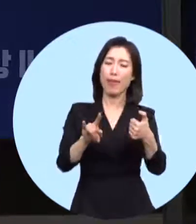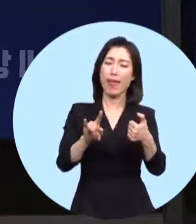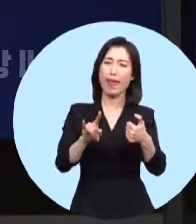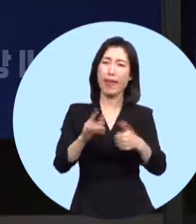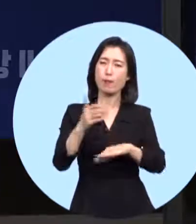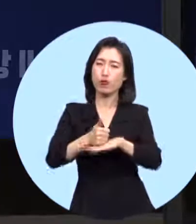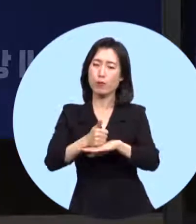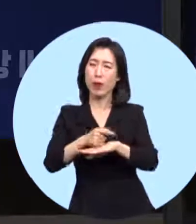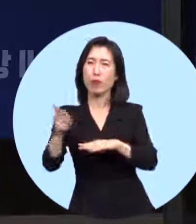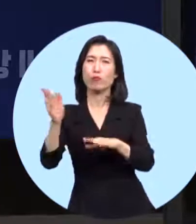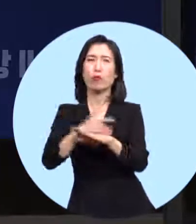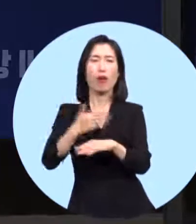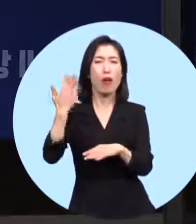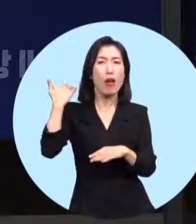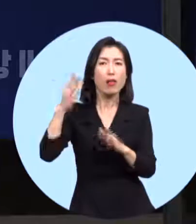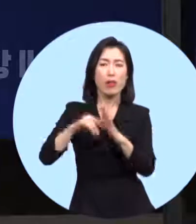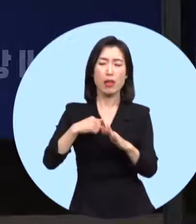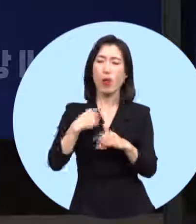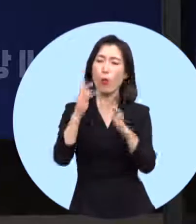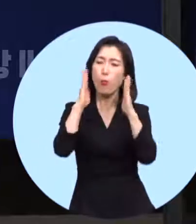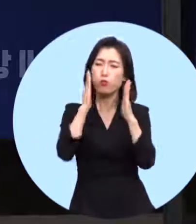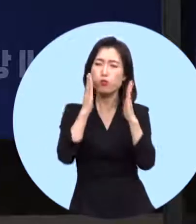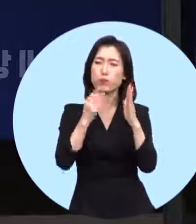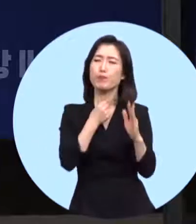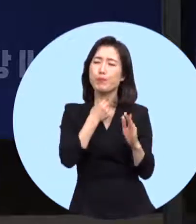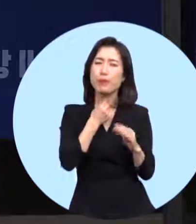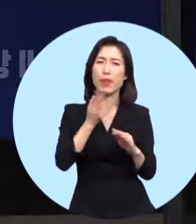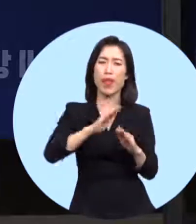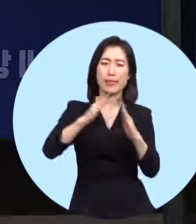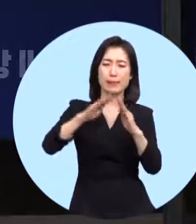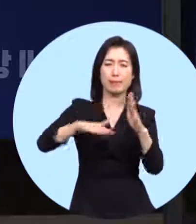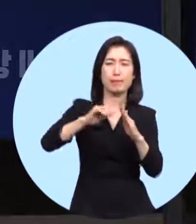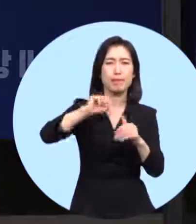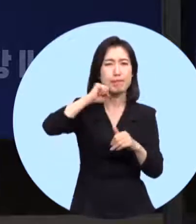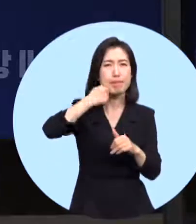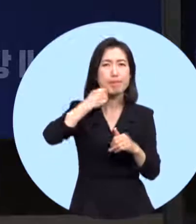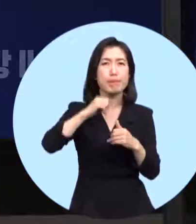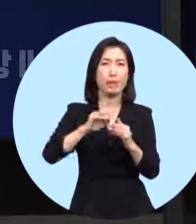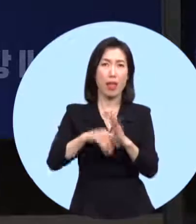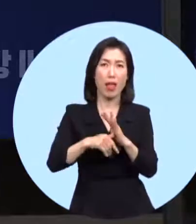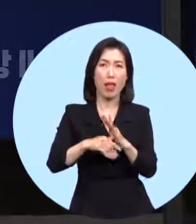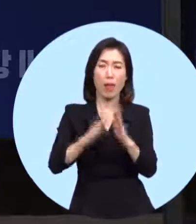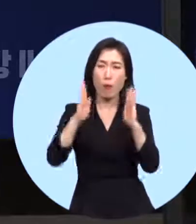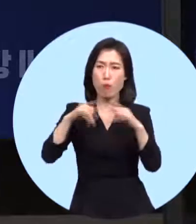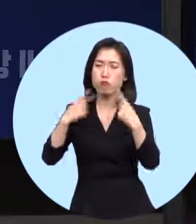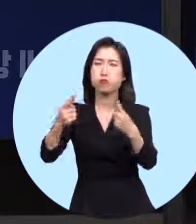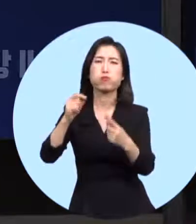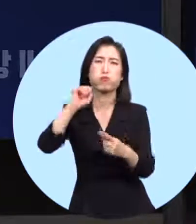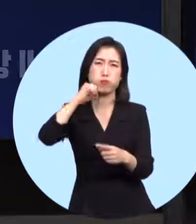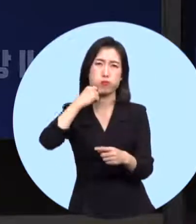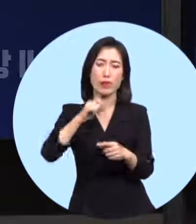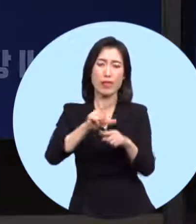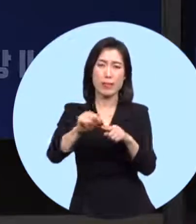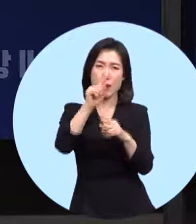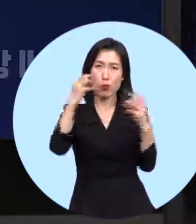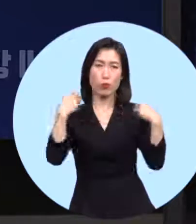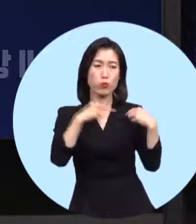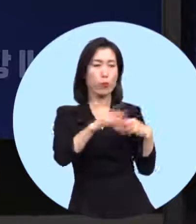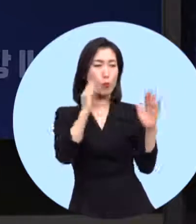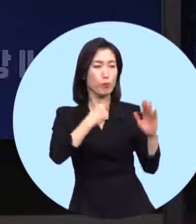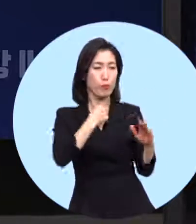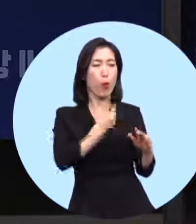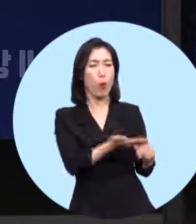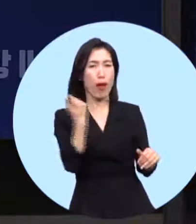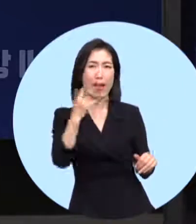분들은 본인이 교육을 받고 싶어도 형편이 어렵거나 그러면 국가나 지자체나 그 누구도 사실은 잘 도와주지 않았기